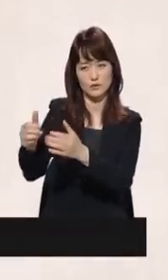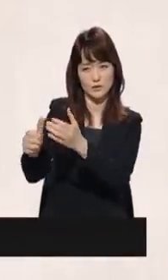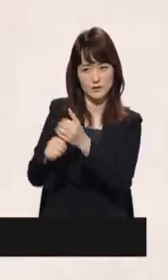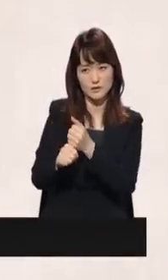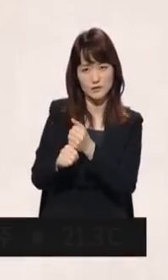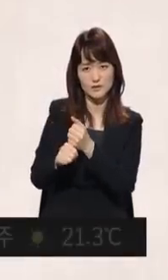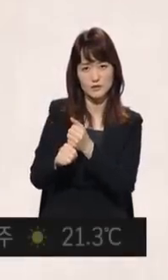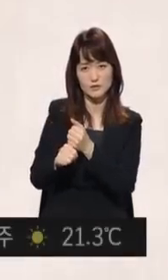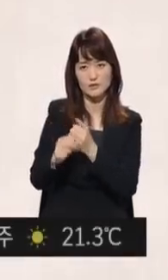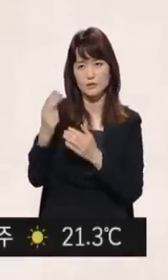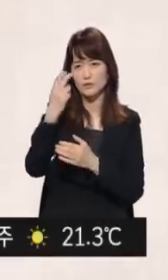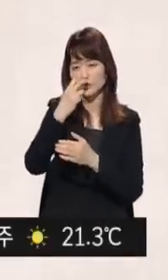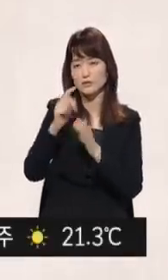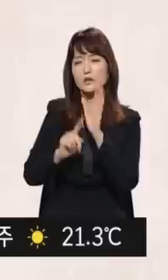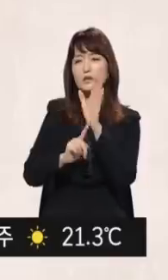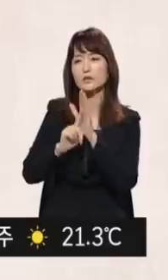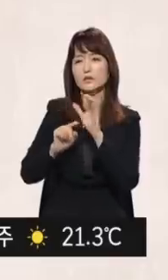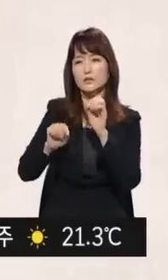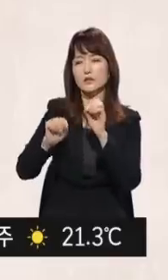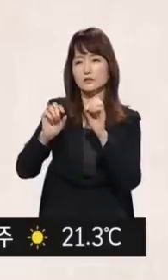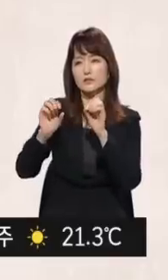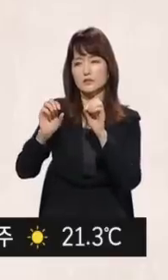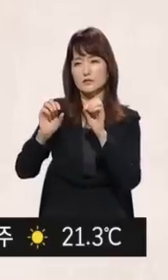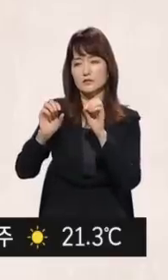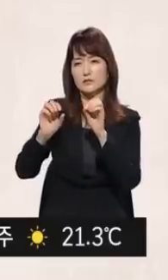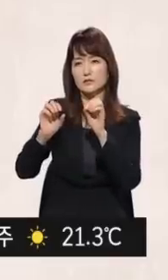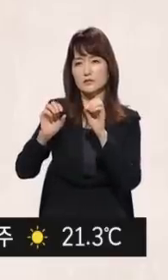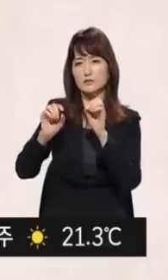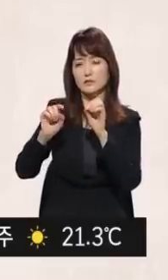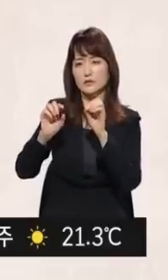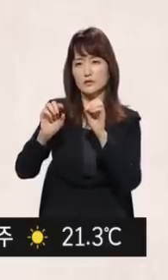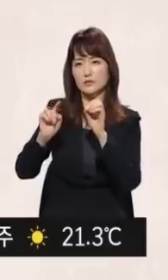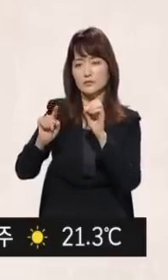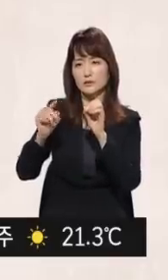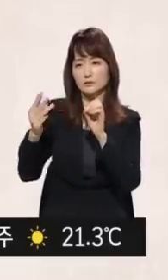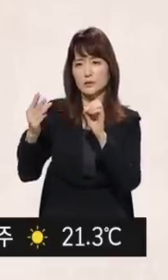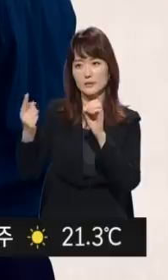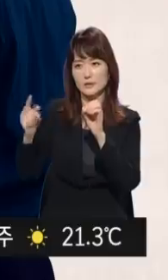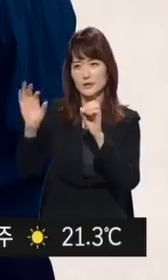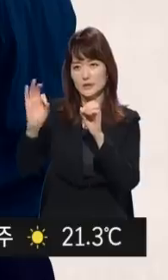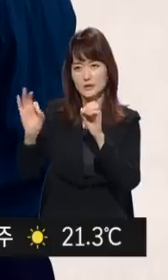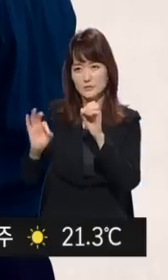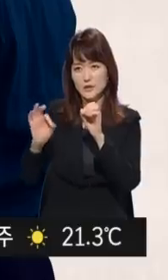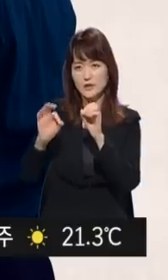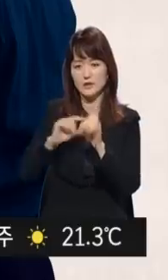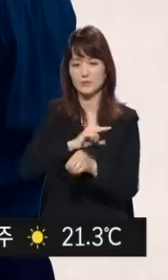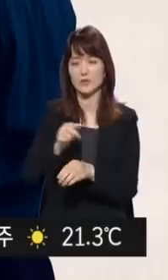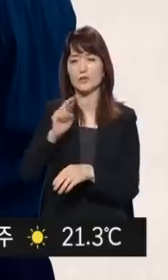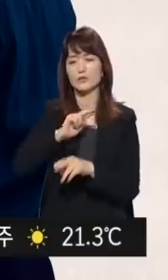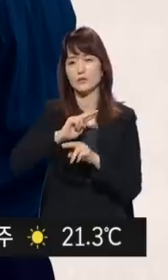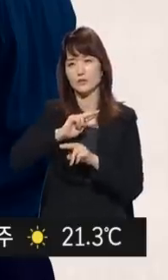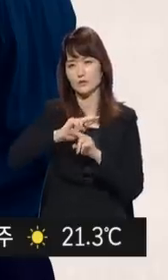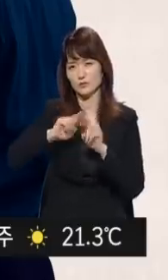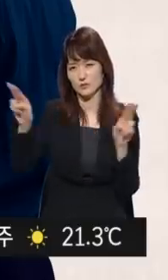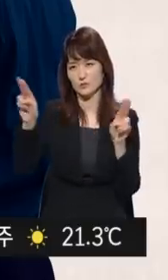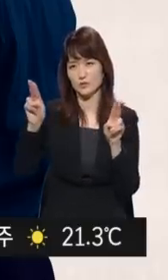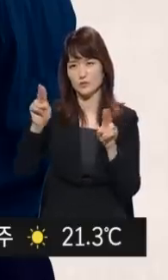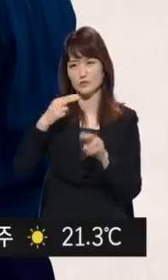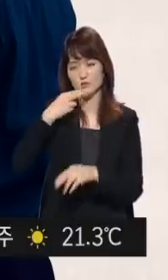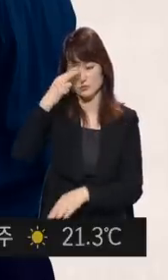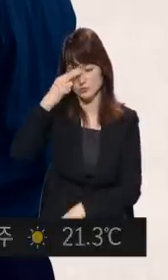0.131 그러니까 그 2시간이 지난 뒤에도 음주 취소 면허 취소 수준을 훌쩍 넘을 정도로 취해 있었던 겁니다